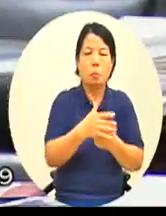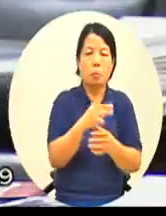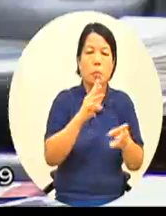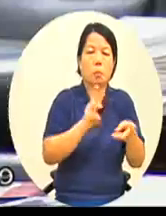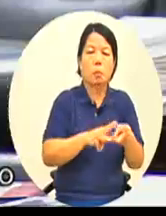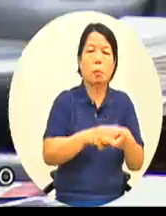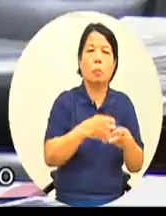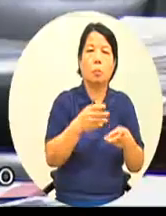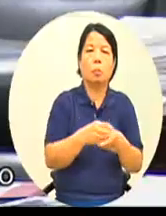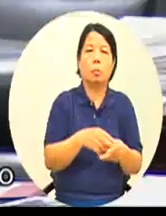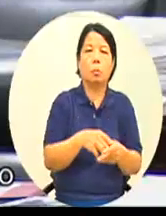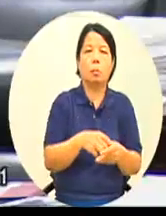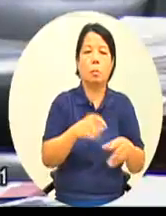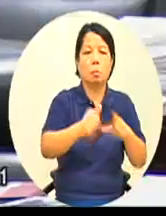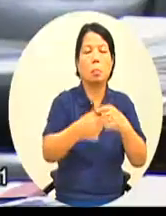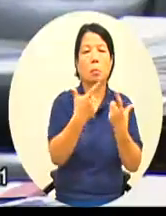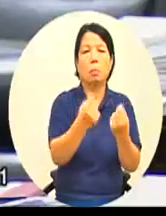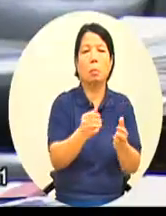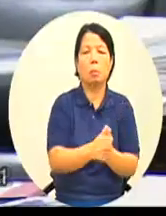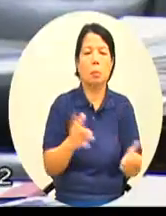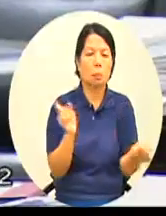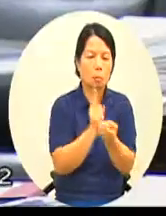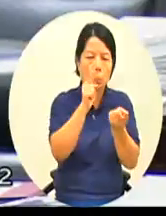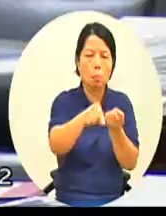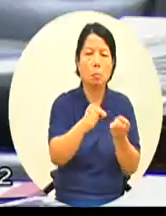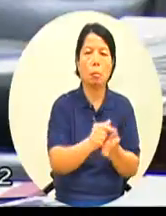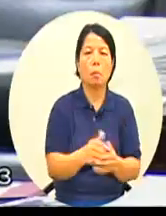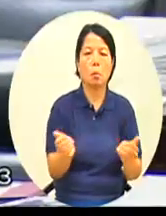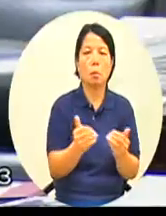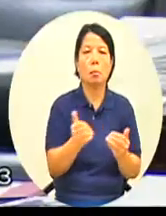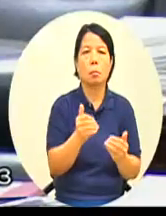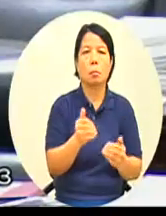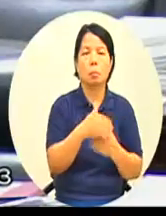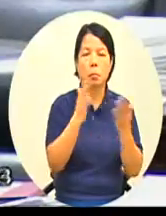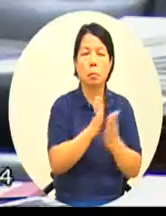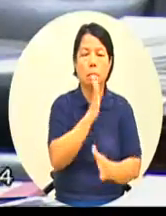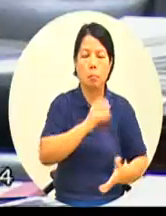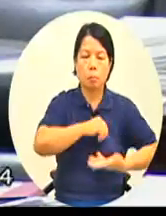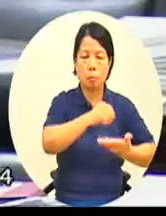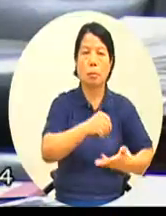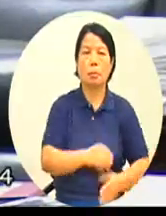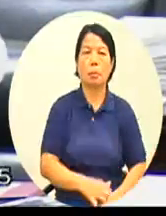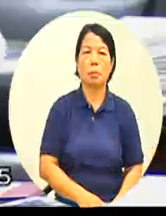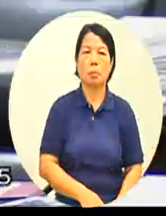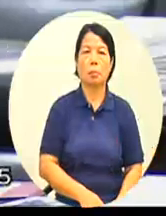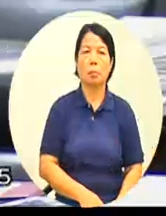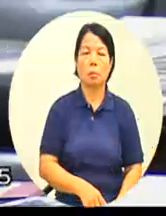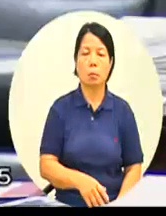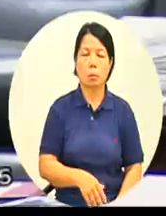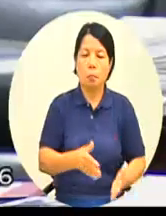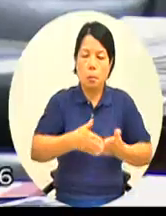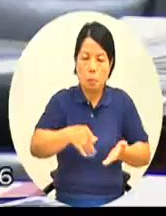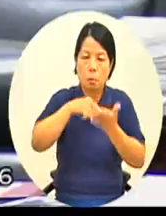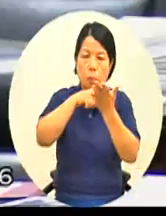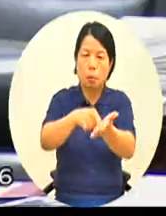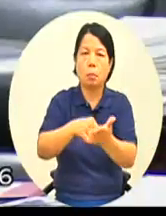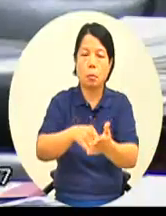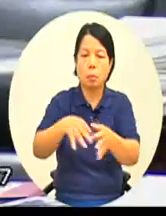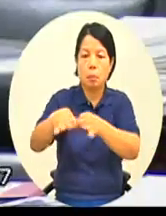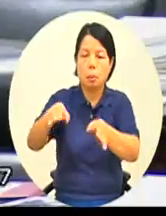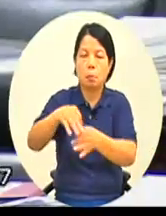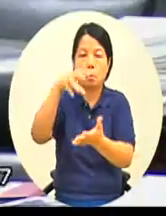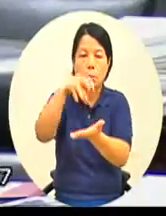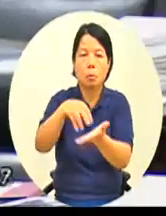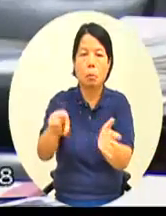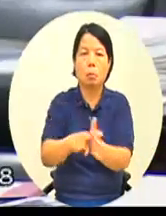样，他们会碰到的问题大概都是这些。就是我们是不是建议说，如果以后有要去申请商业登记的时